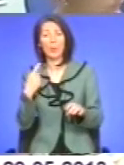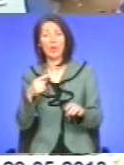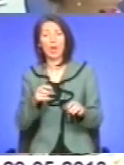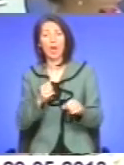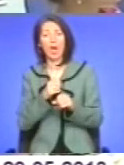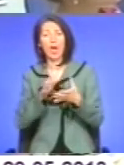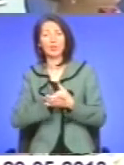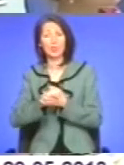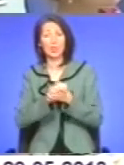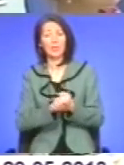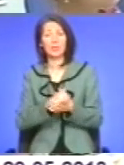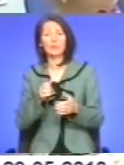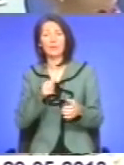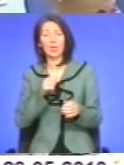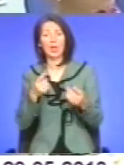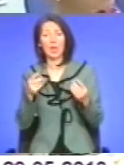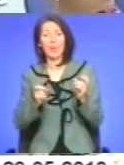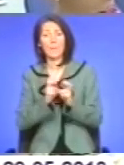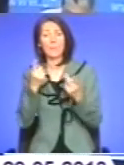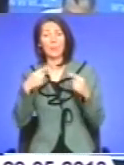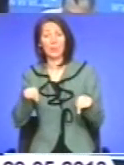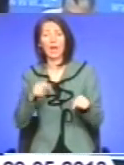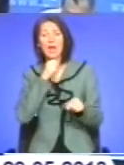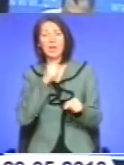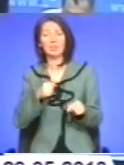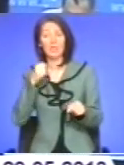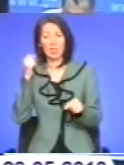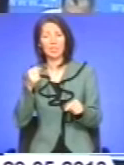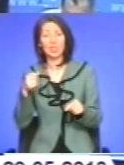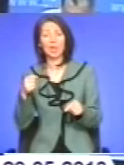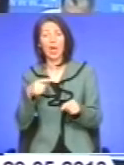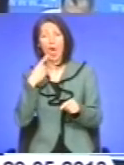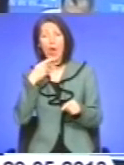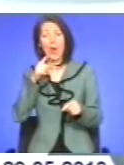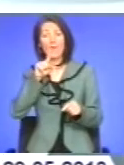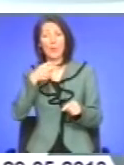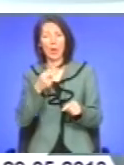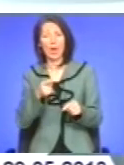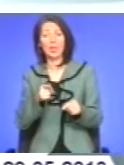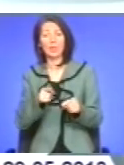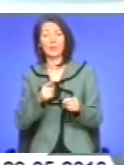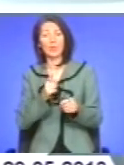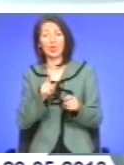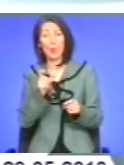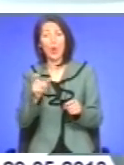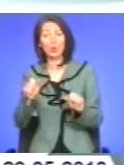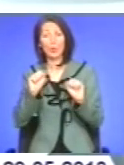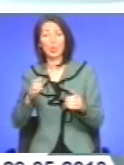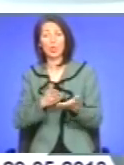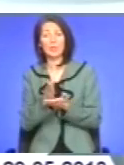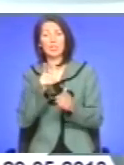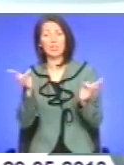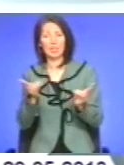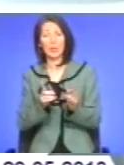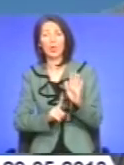старішина одеських підприємців Семен Халатов вимагає стабільності в роботі як уряду, так і Верховної Ради, аби люди могли орієнтуватися, чи варто розпочинати власну